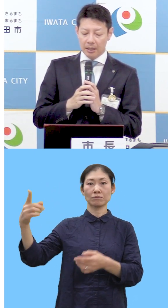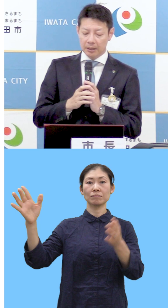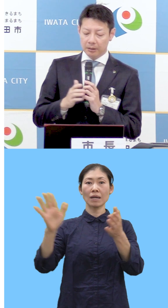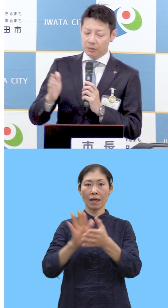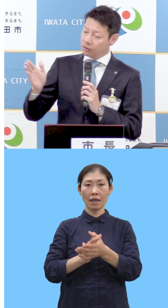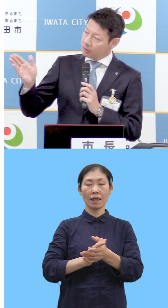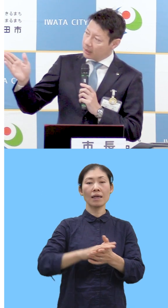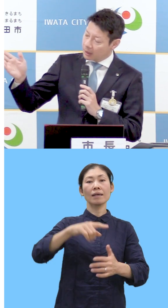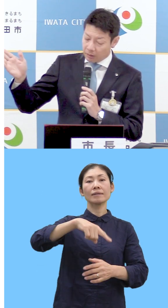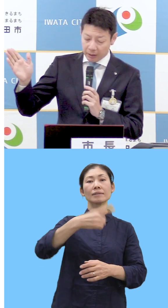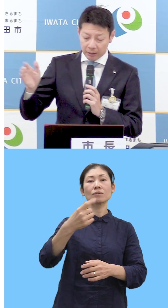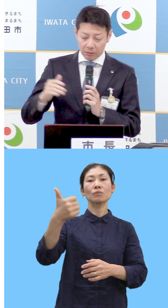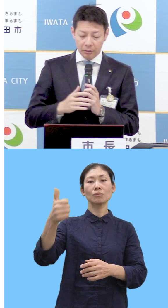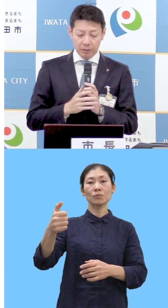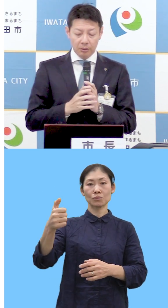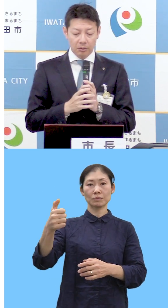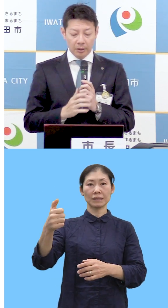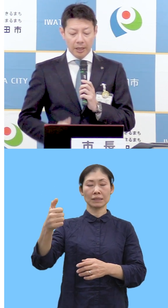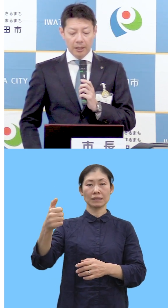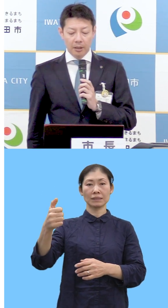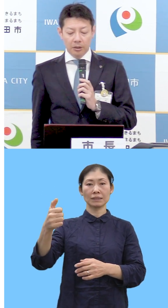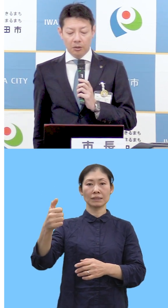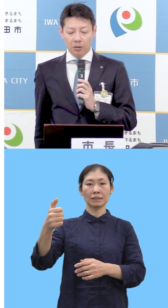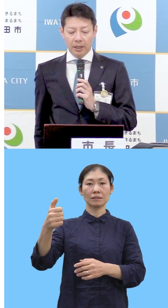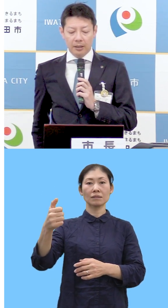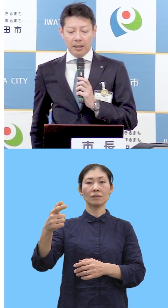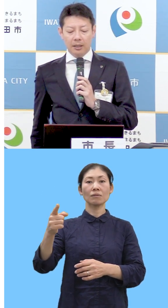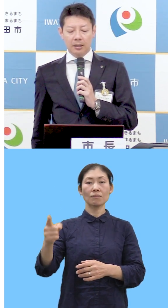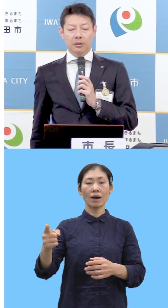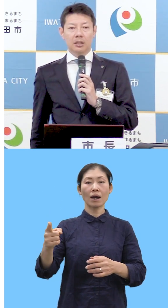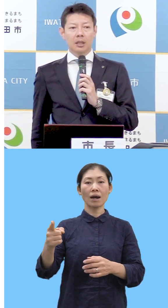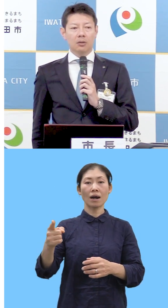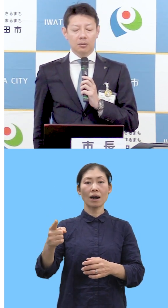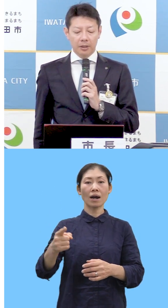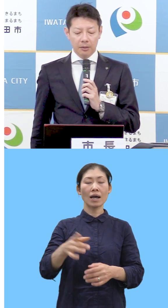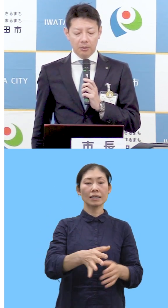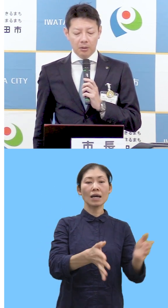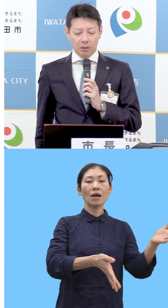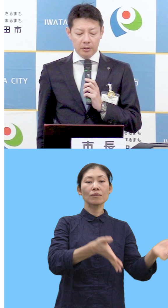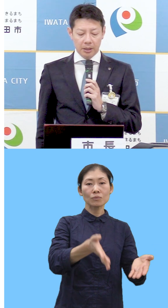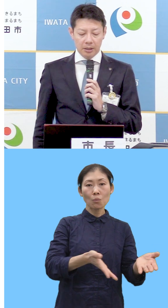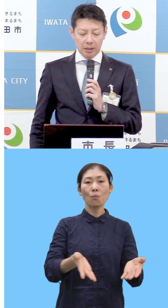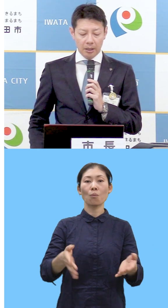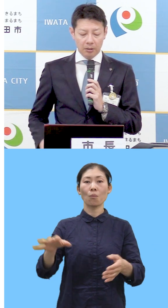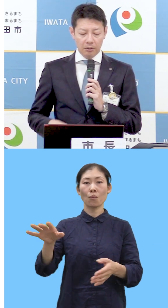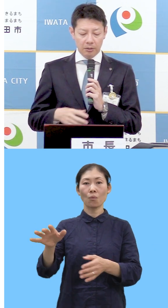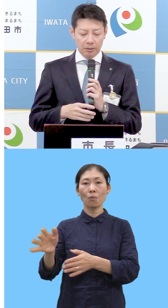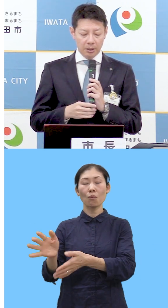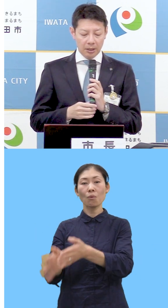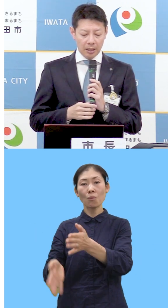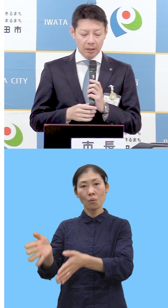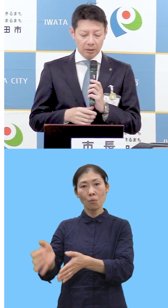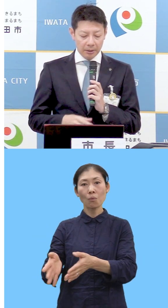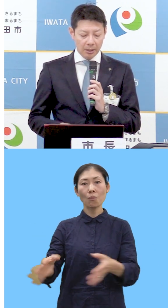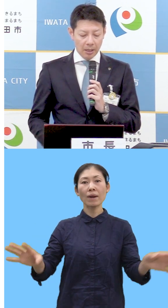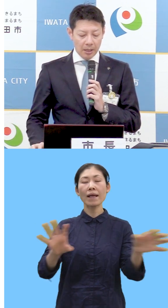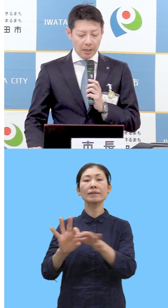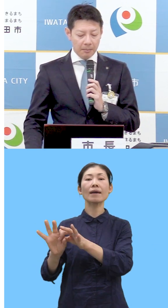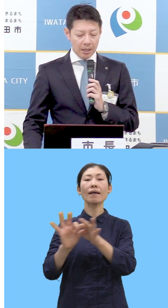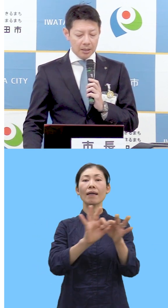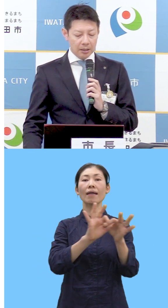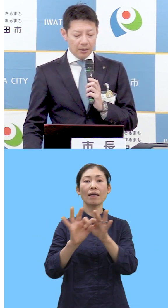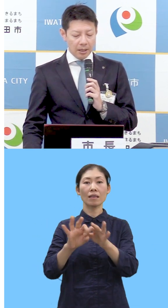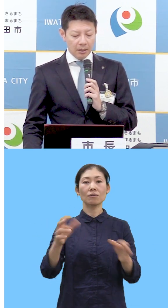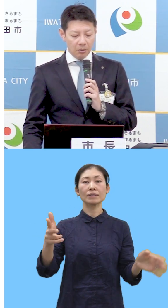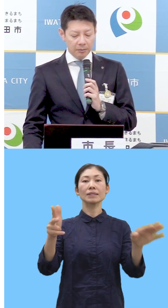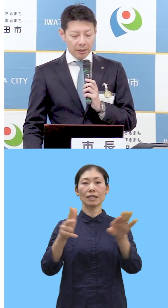せて150名程度かなというところで、幼保連携型の認定こども園を設置したいというふうに考えております。